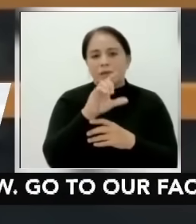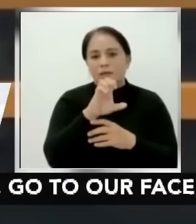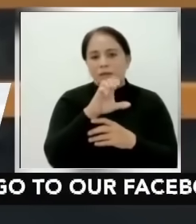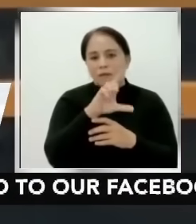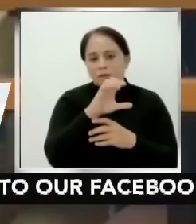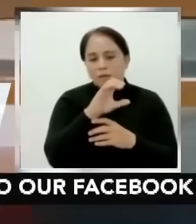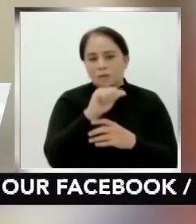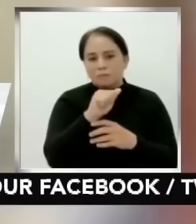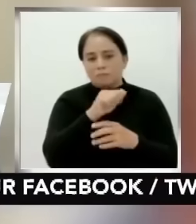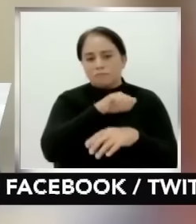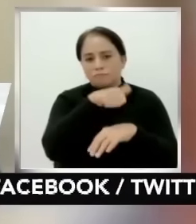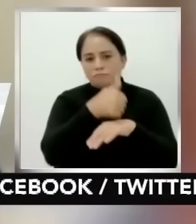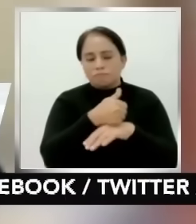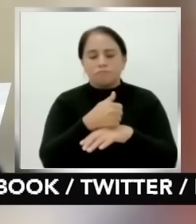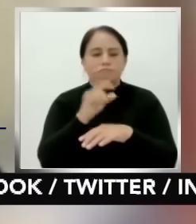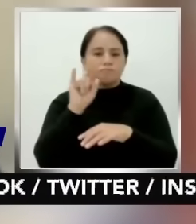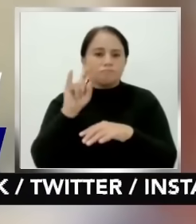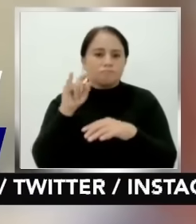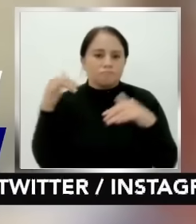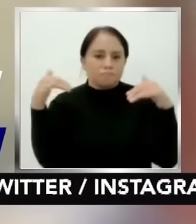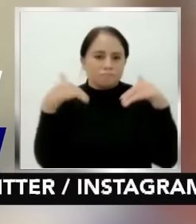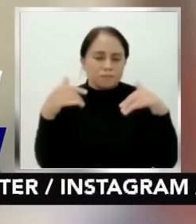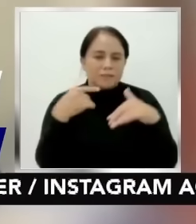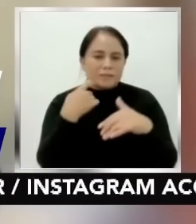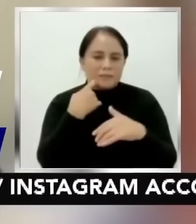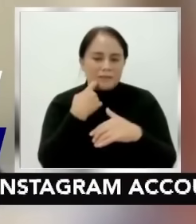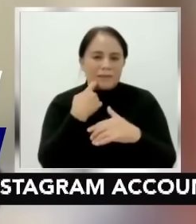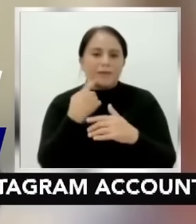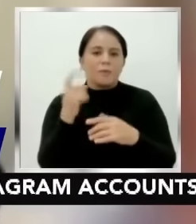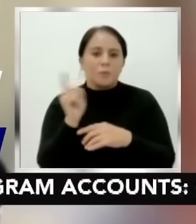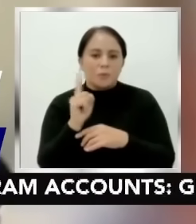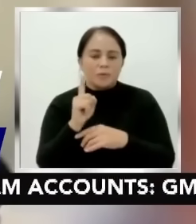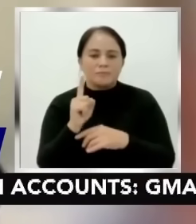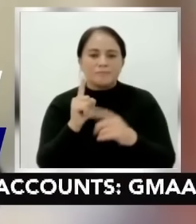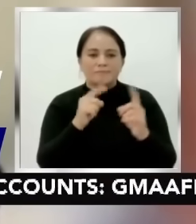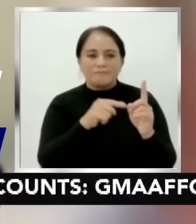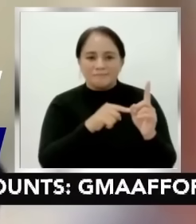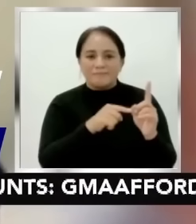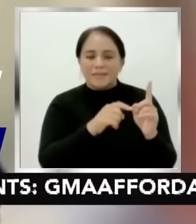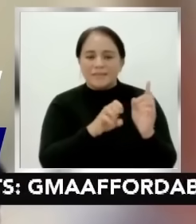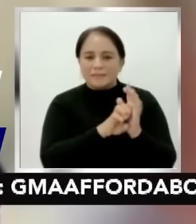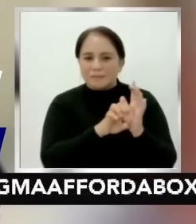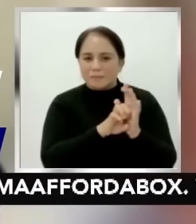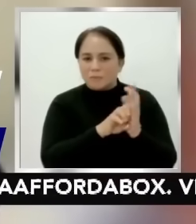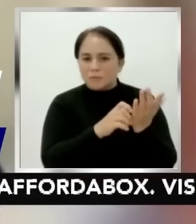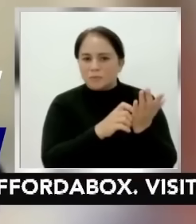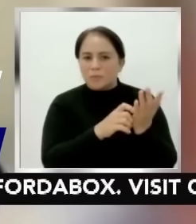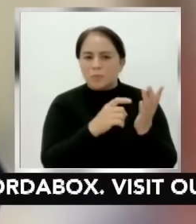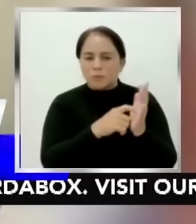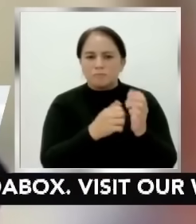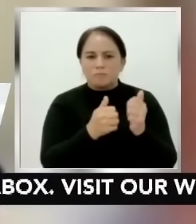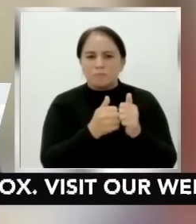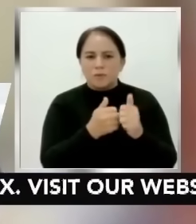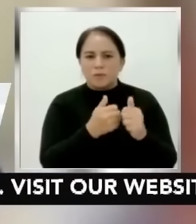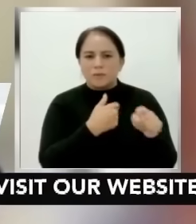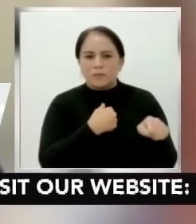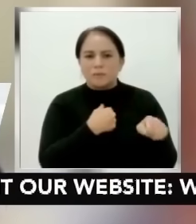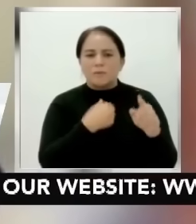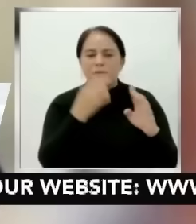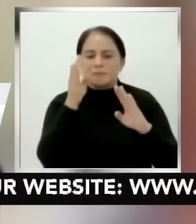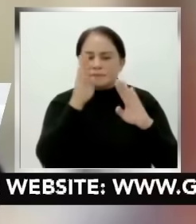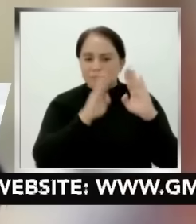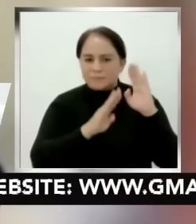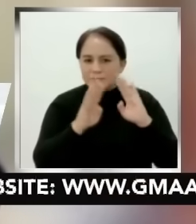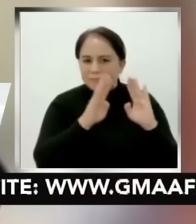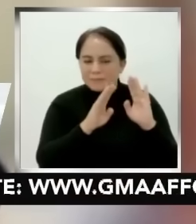press conference. This recent case is just one of them, although this is one of the most emblematic examples on why